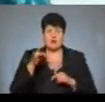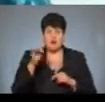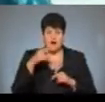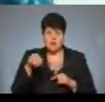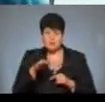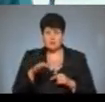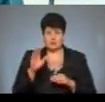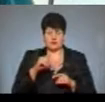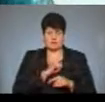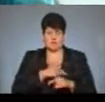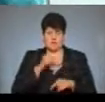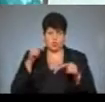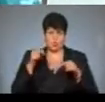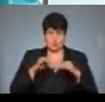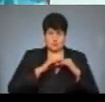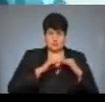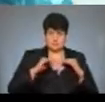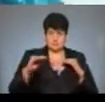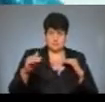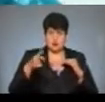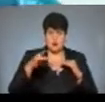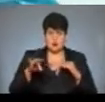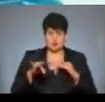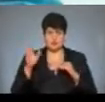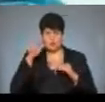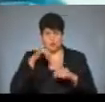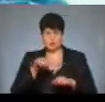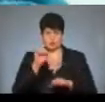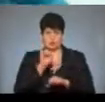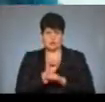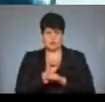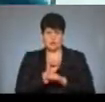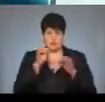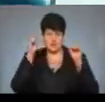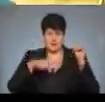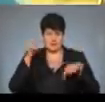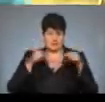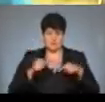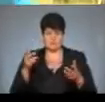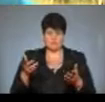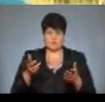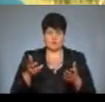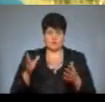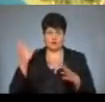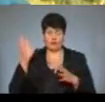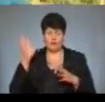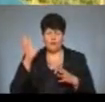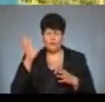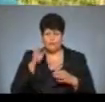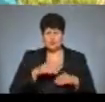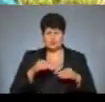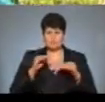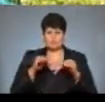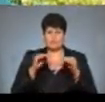а тоді сильним дощем. Град став, все, і вся вода зупинилася на подвір'ї, заливало як хотіло. То затоплений весь город, всі